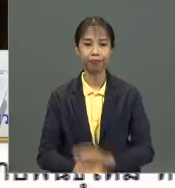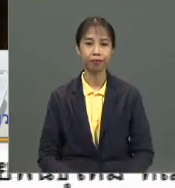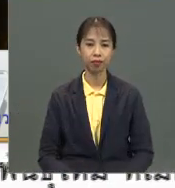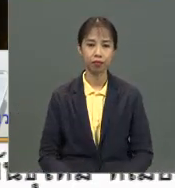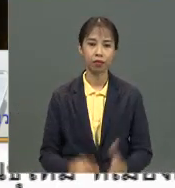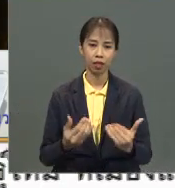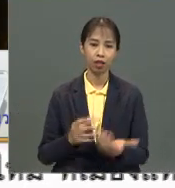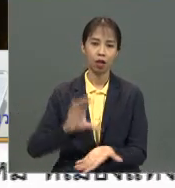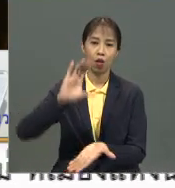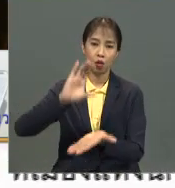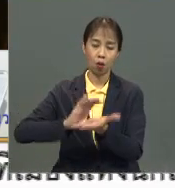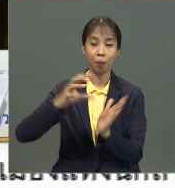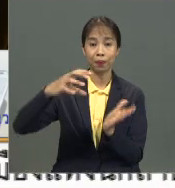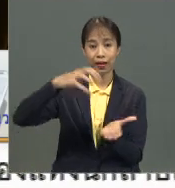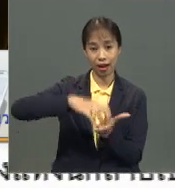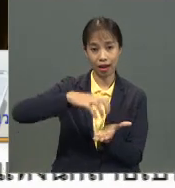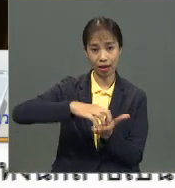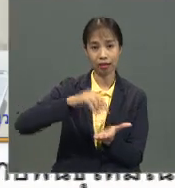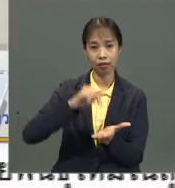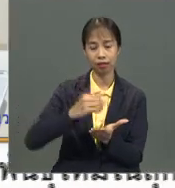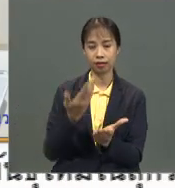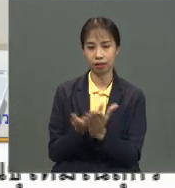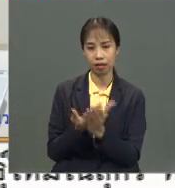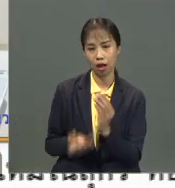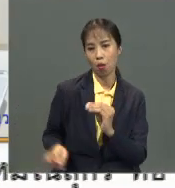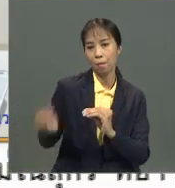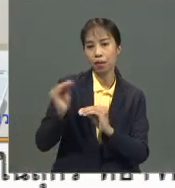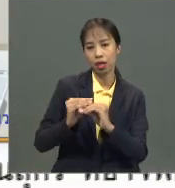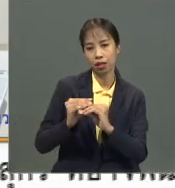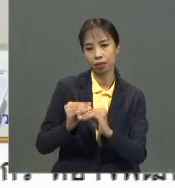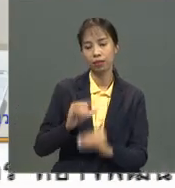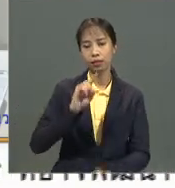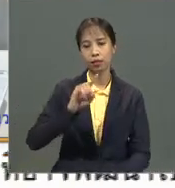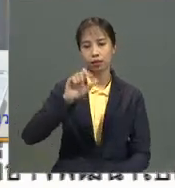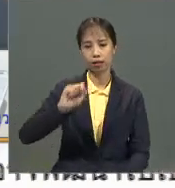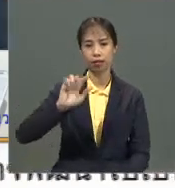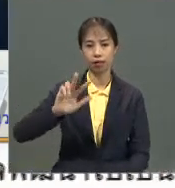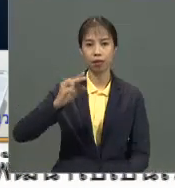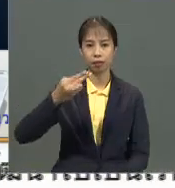ายจ่ายงบกลาง1ใน12รายการที่เพิ่มขึ้นจำนวน